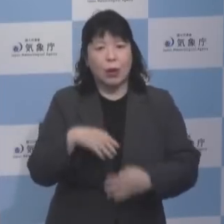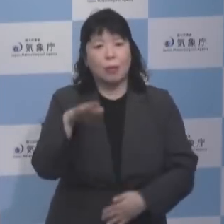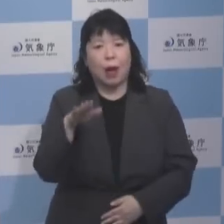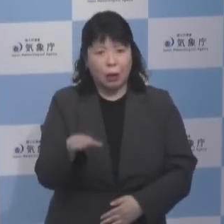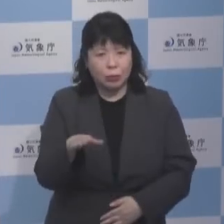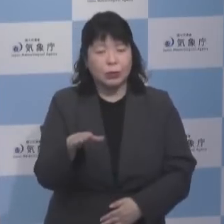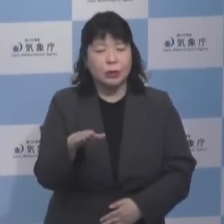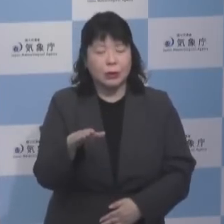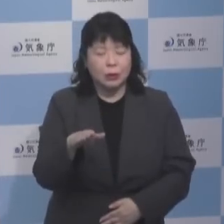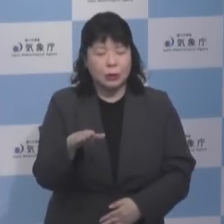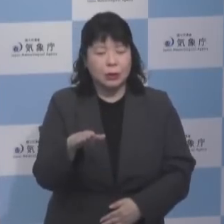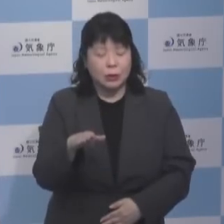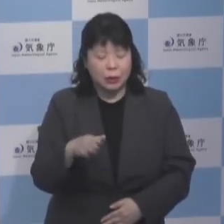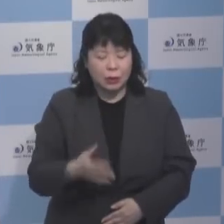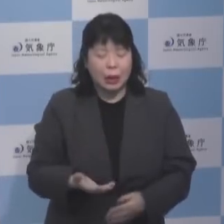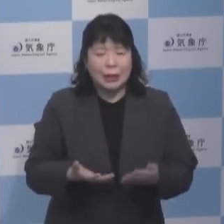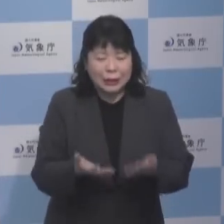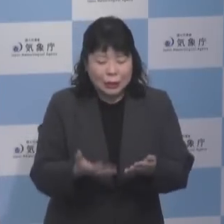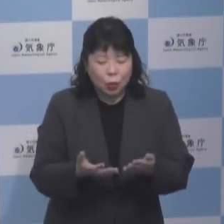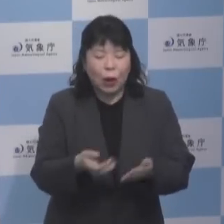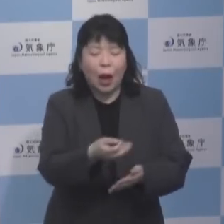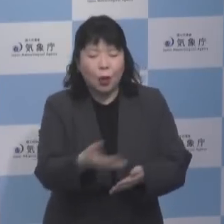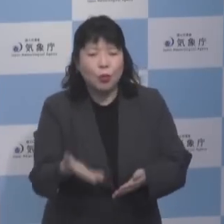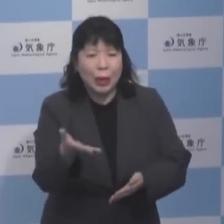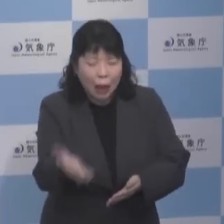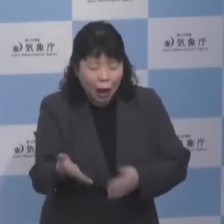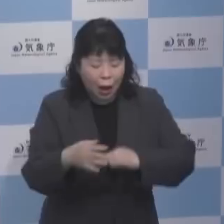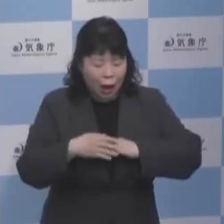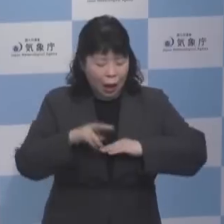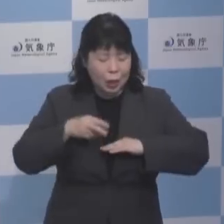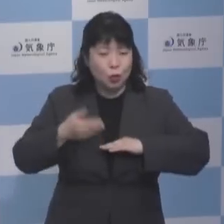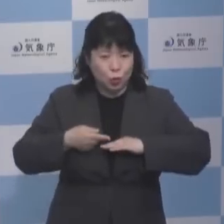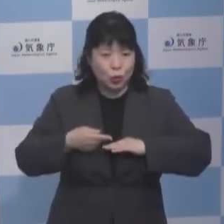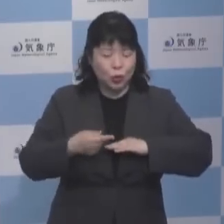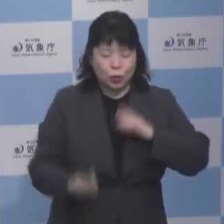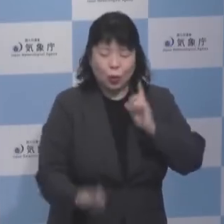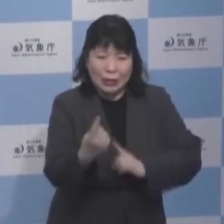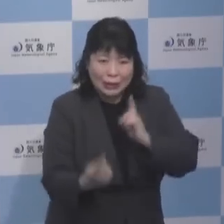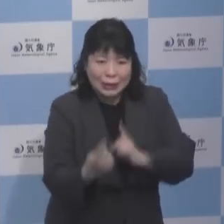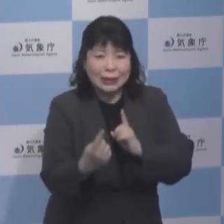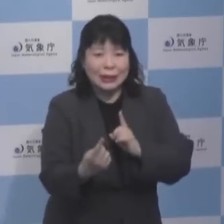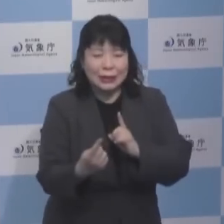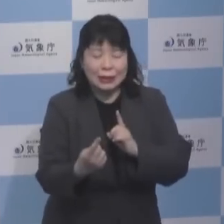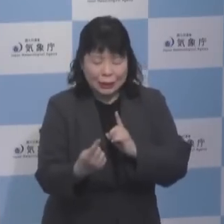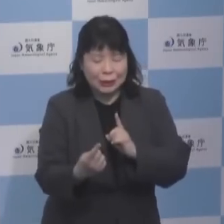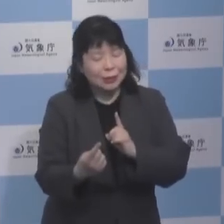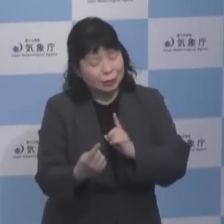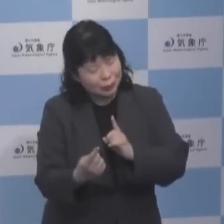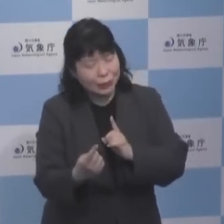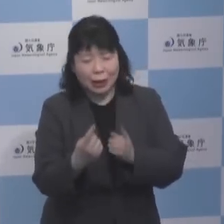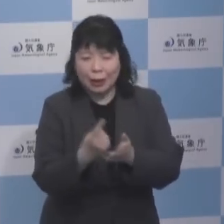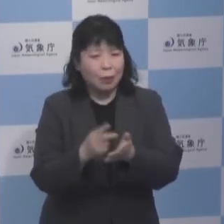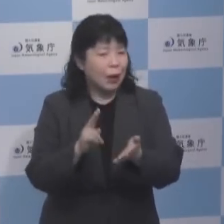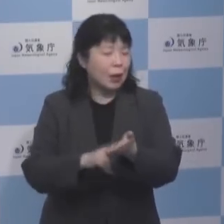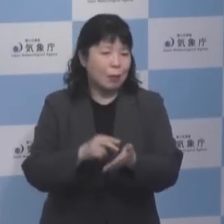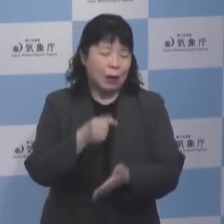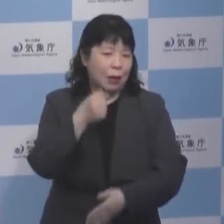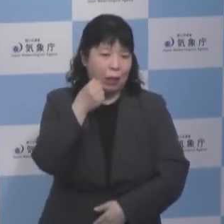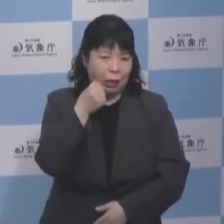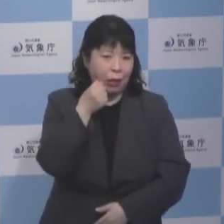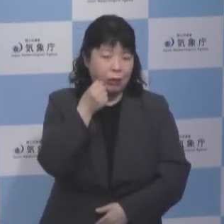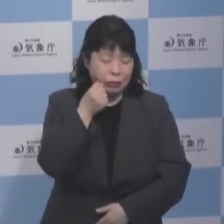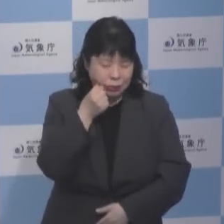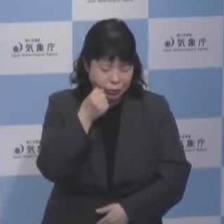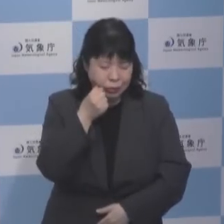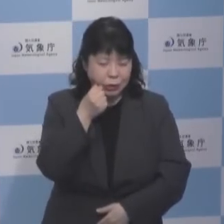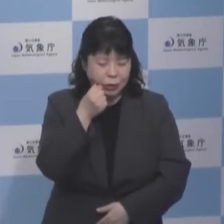震央が海だのからダメな、海だからなのか陸だからというよりは、そういった大